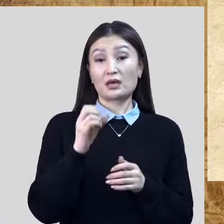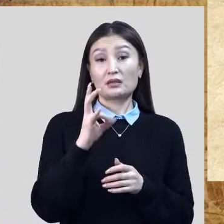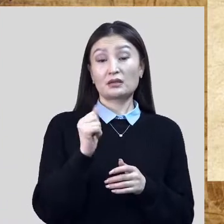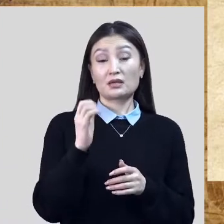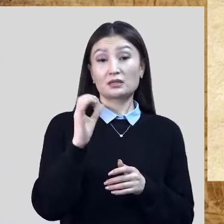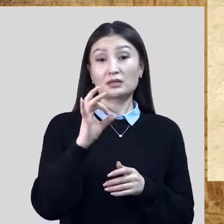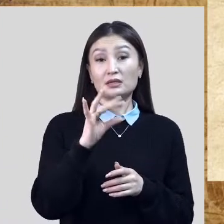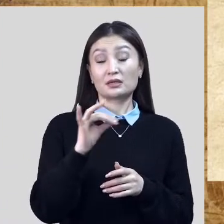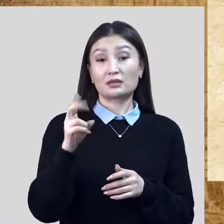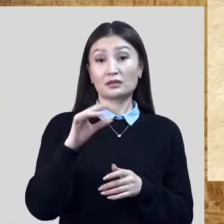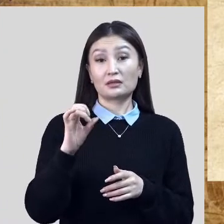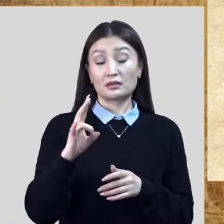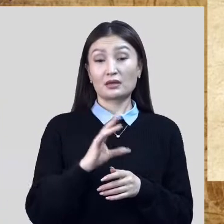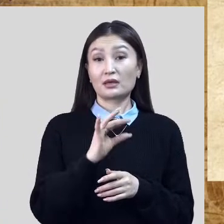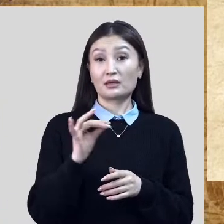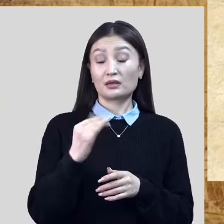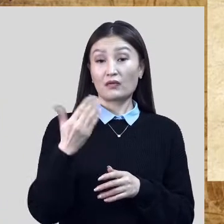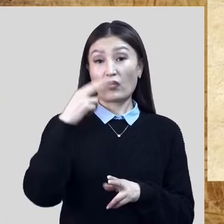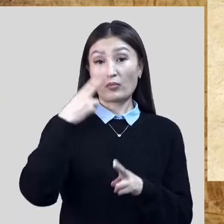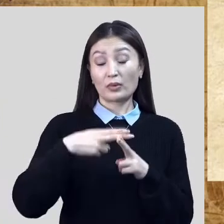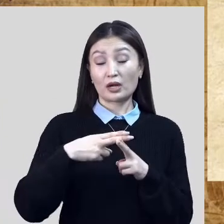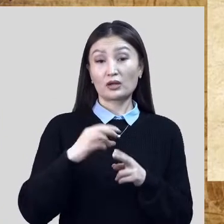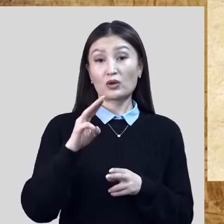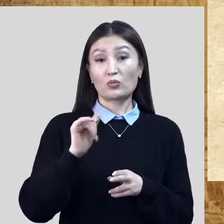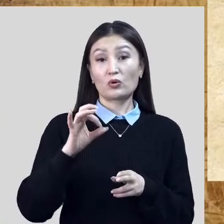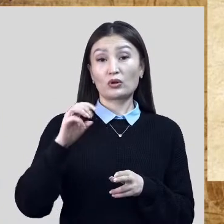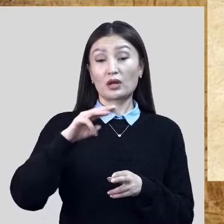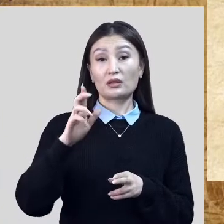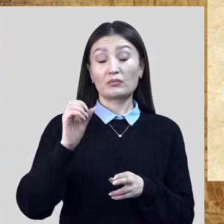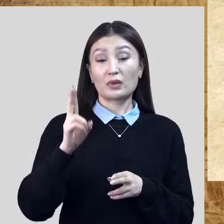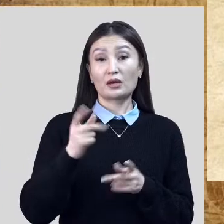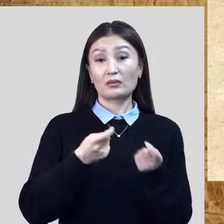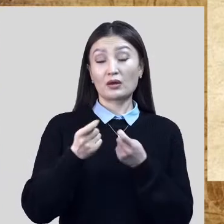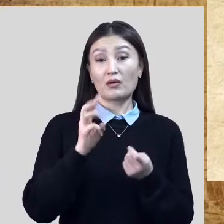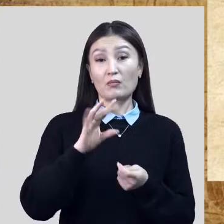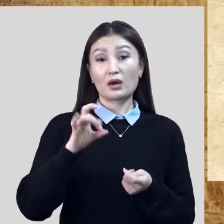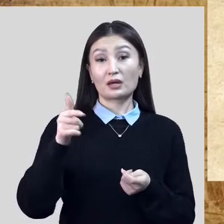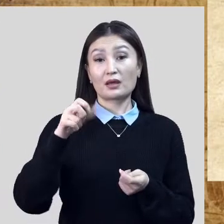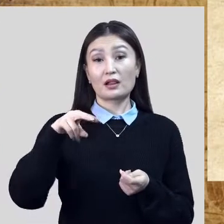Насреддин-бек, правитель Андижана, и его брат Мурад-бек, правитель Маргилана.